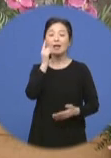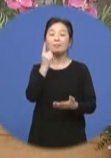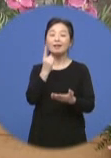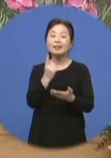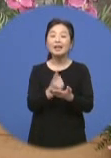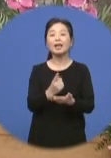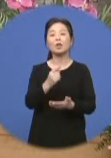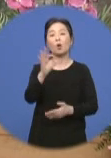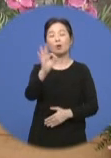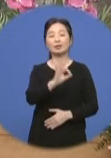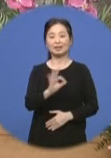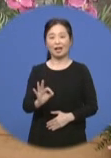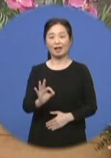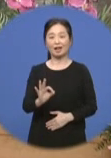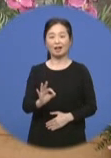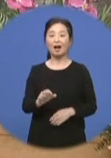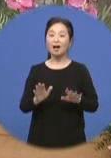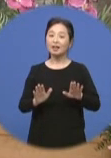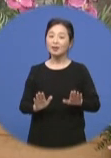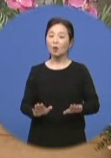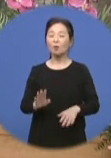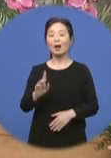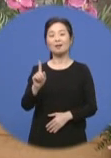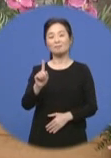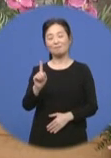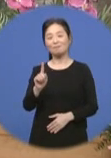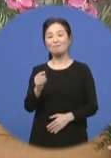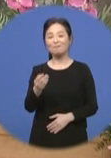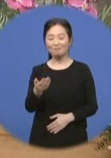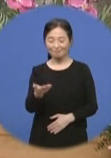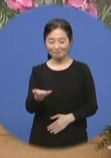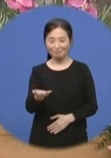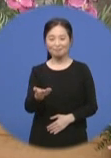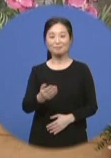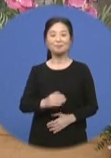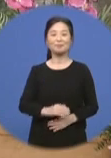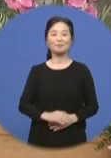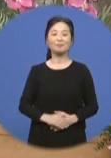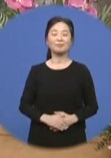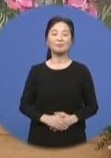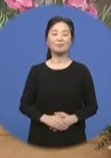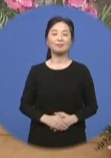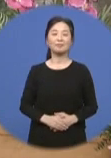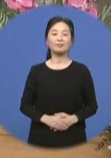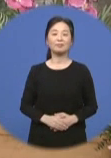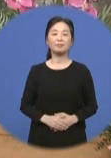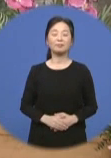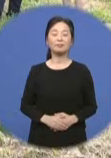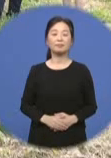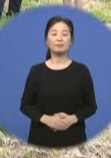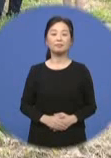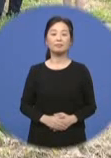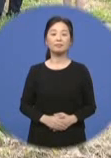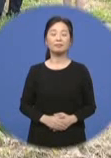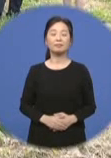のものです。さあ、今週はどんな県産品が登場するのでしょうか。